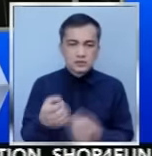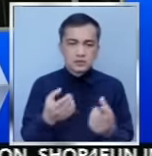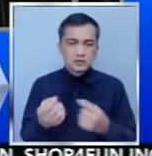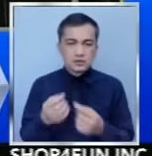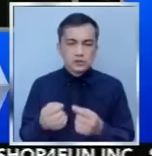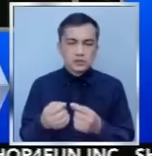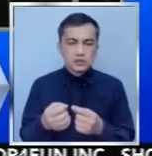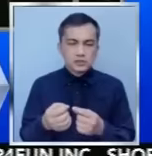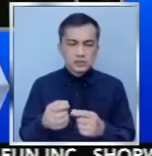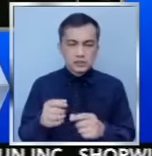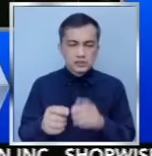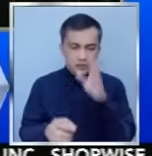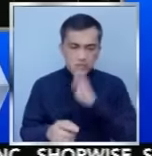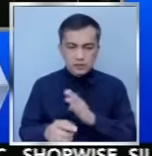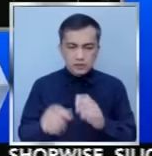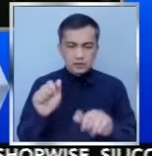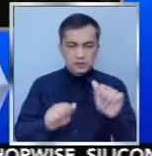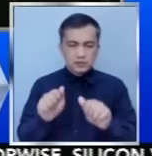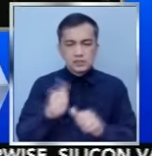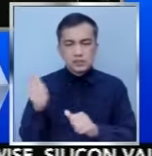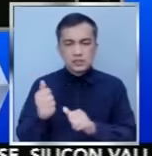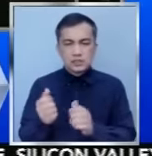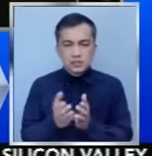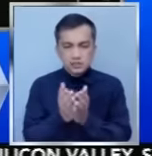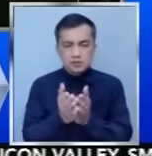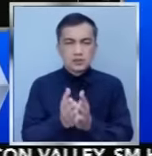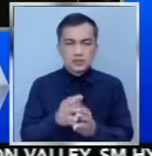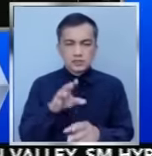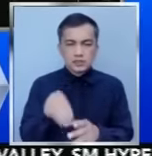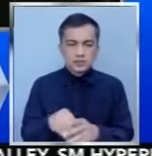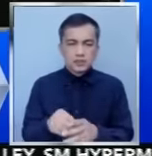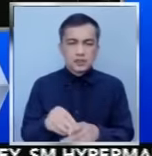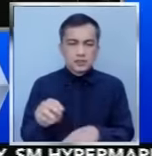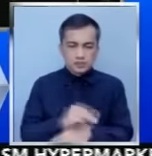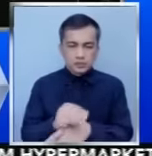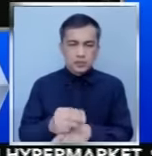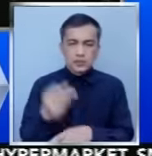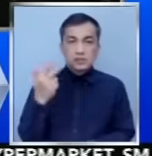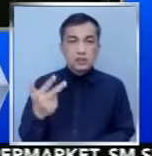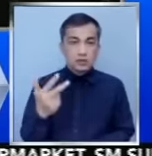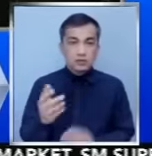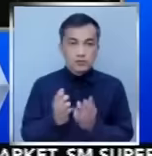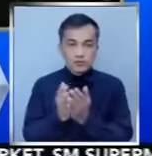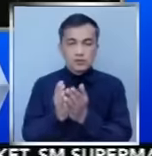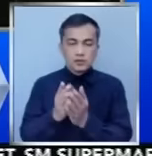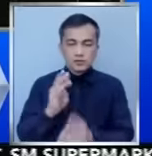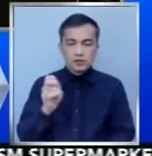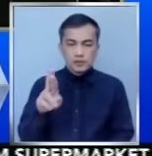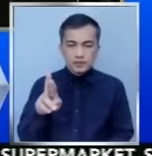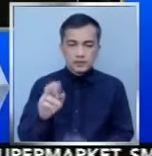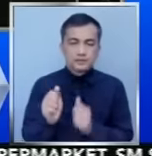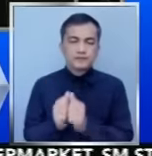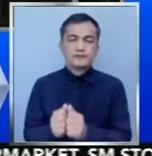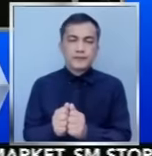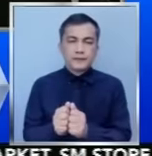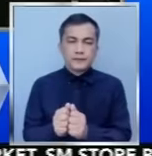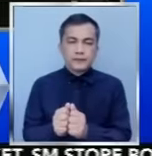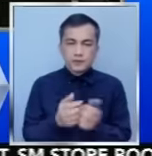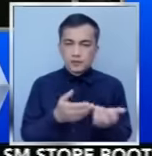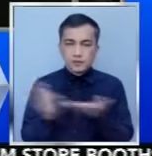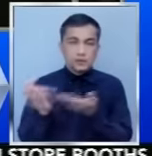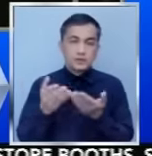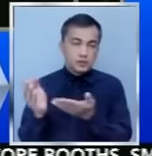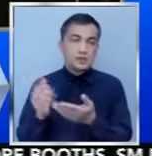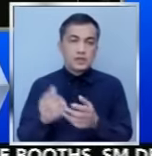assessment sa iba pang barko na kasama rito sa mion sa tatlo kasi itong ah barko ng bfar na kasama sa resupply mission nagsasagawa